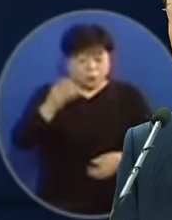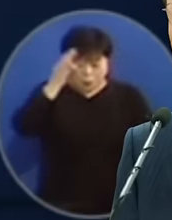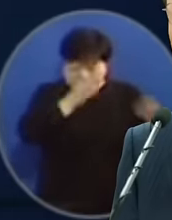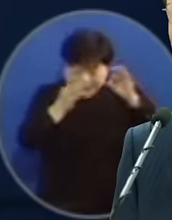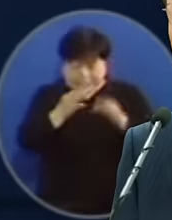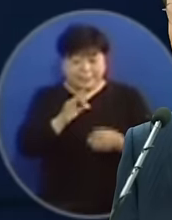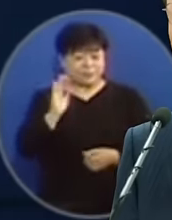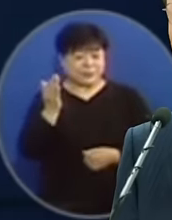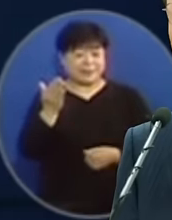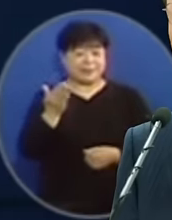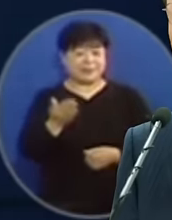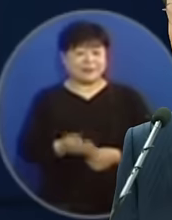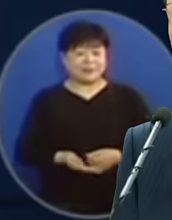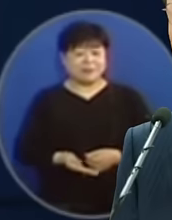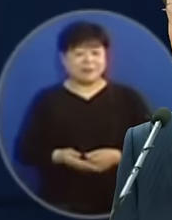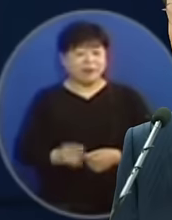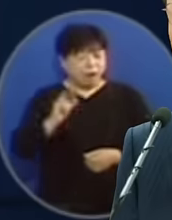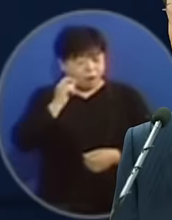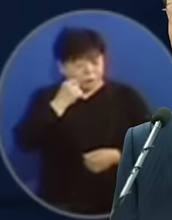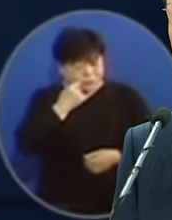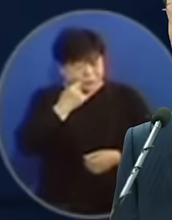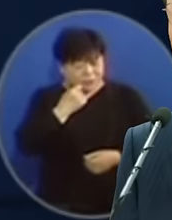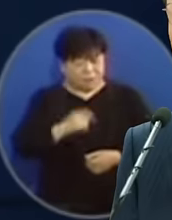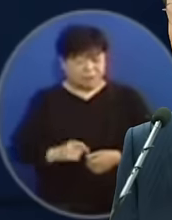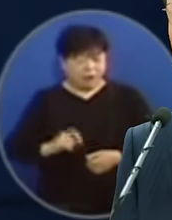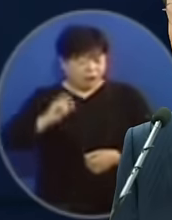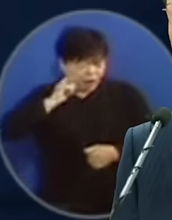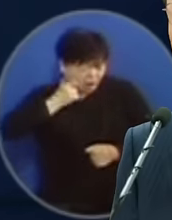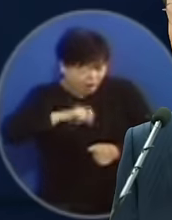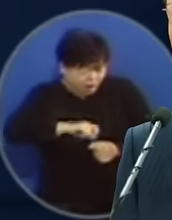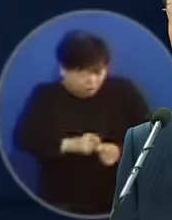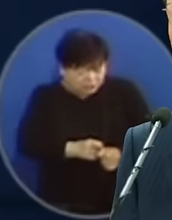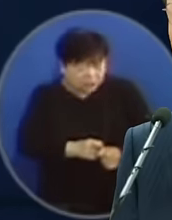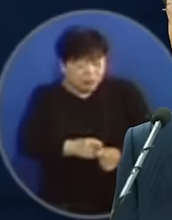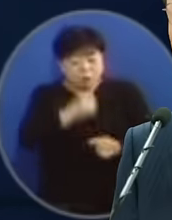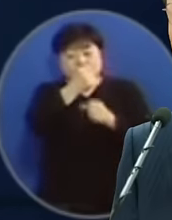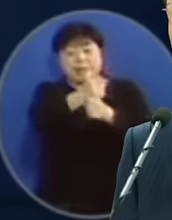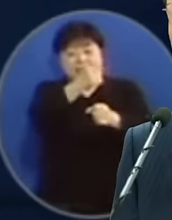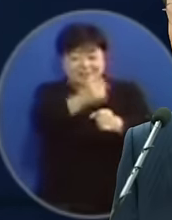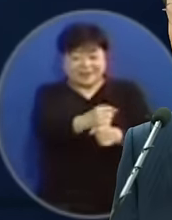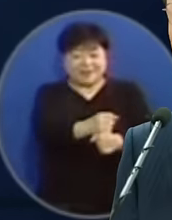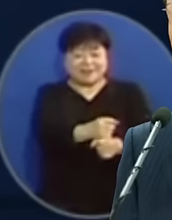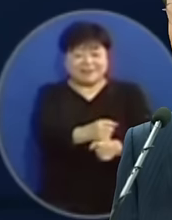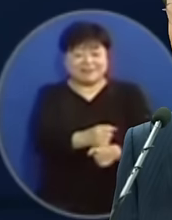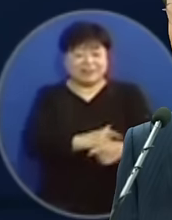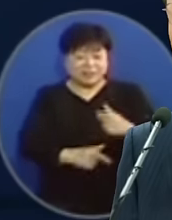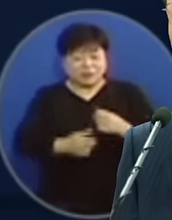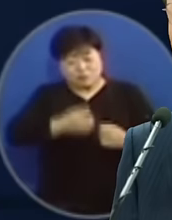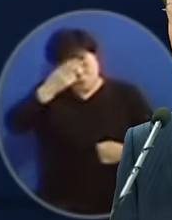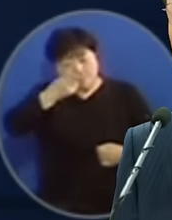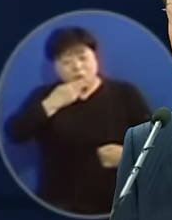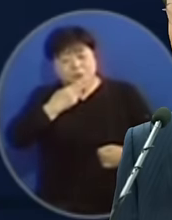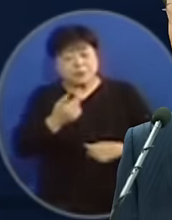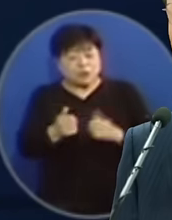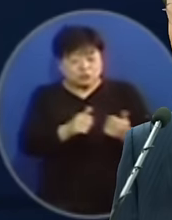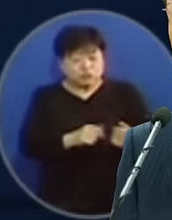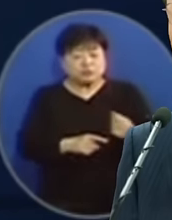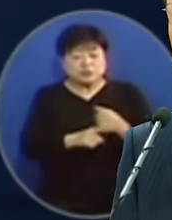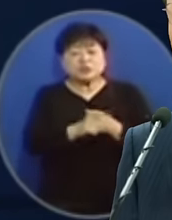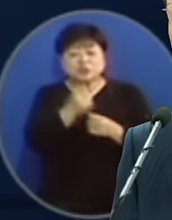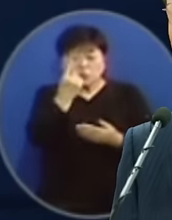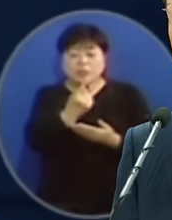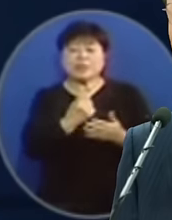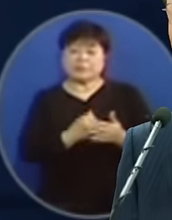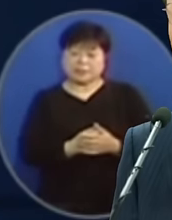또 찾아야 한다. 그래도 없다면 억지라도 만들어야 한다. 왜냐하면 더 이상 꿈을 꿀 수 없으면 죽음을 의미하는 것이기